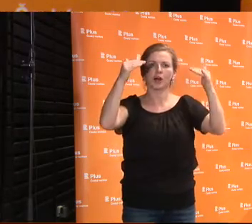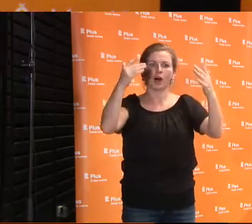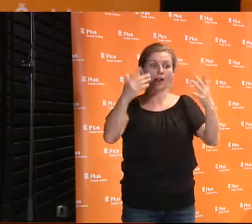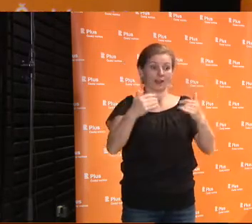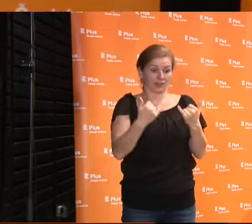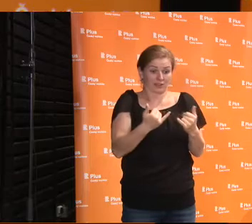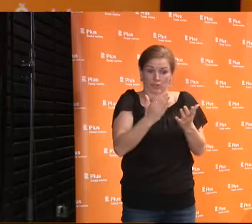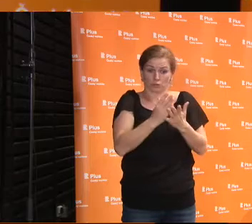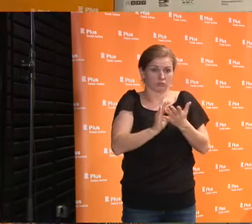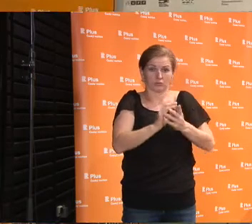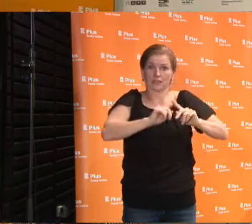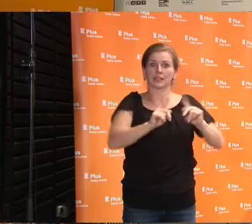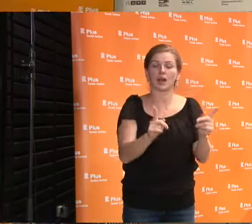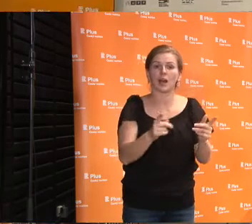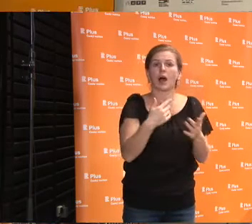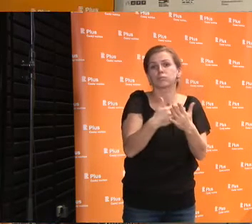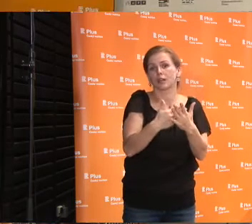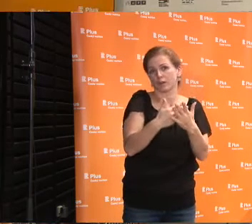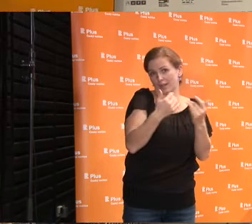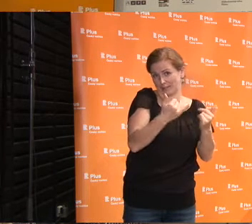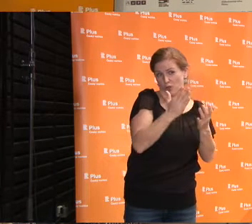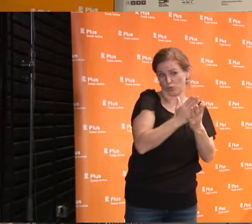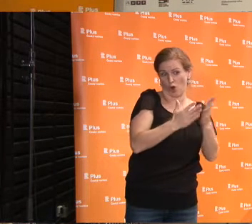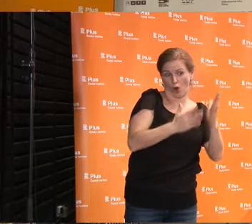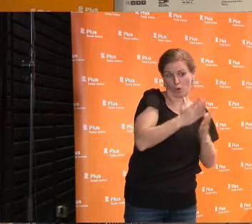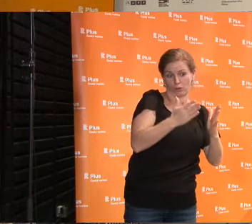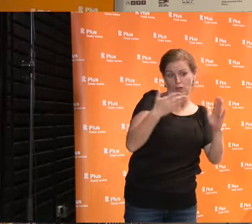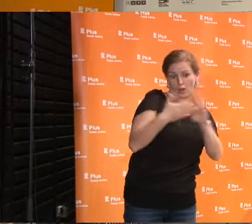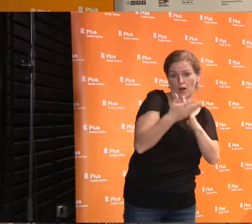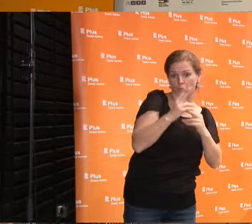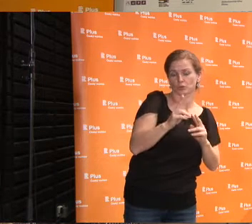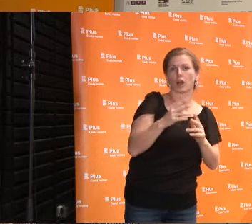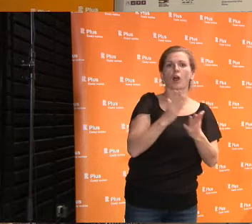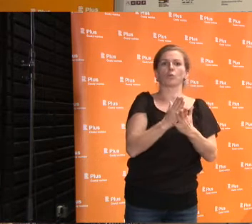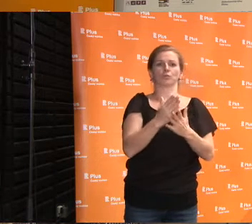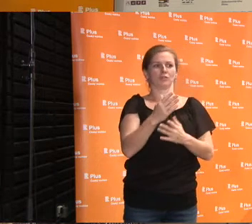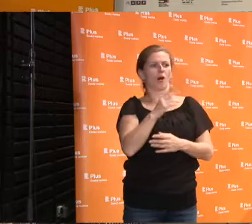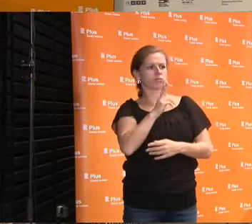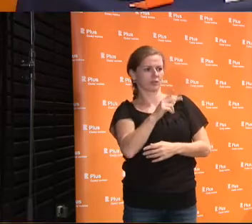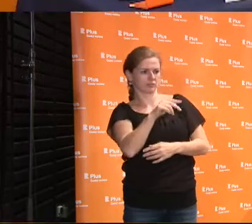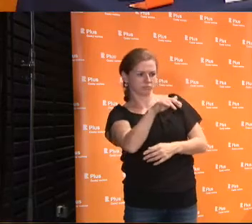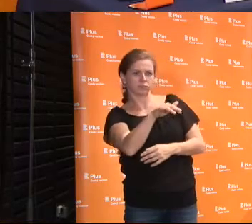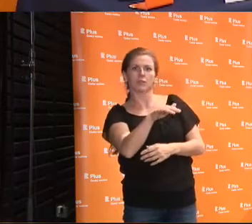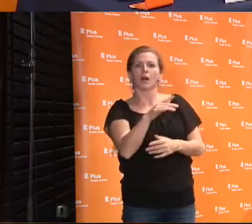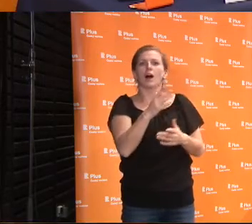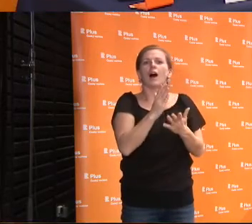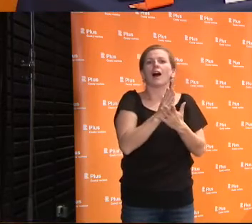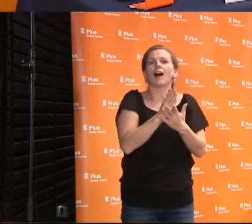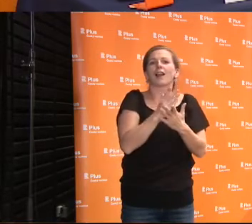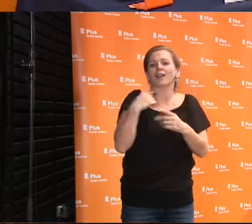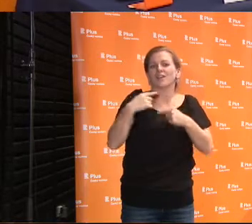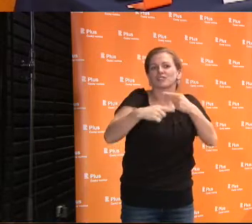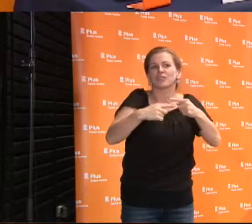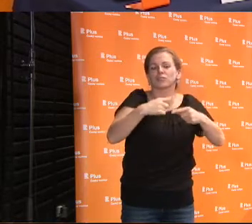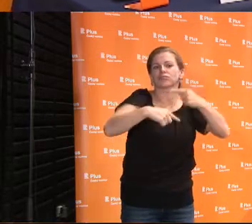velké části mohla být převzata roboty, algoritmy, respektive ono už se to děje. Že? Prostě teď je jenom otázka toho, rychlosti toho vývoje. A tam vidím velký